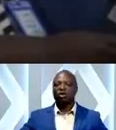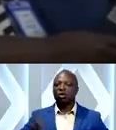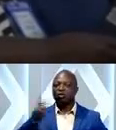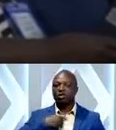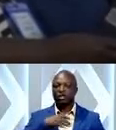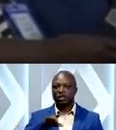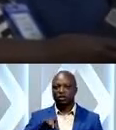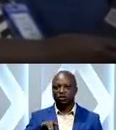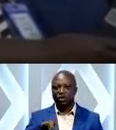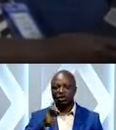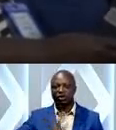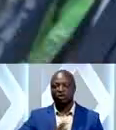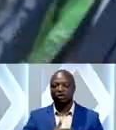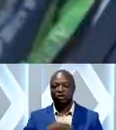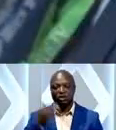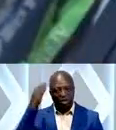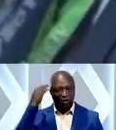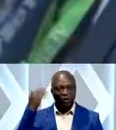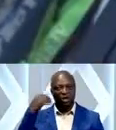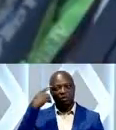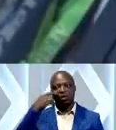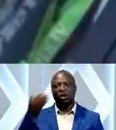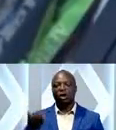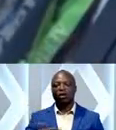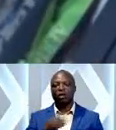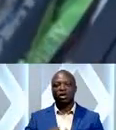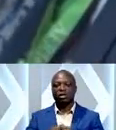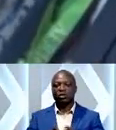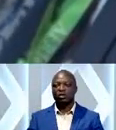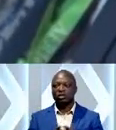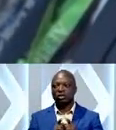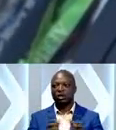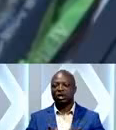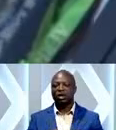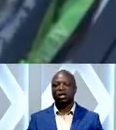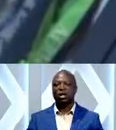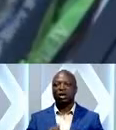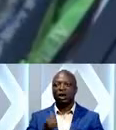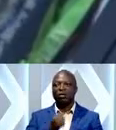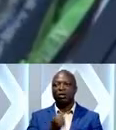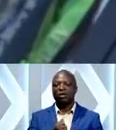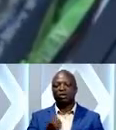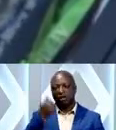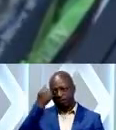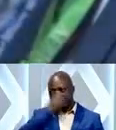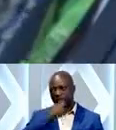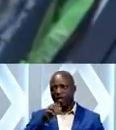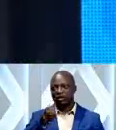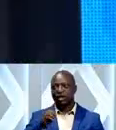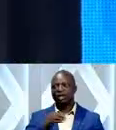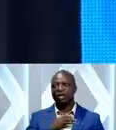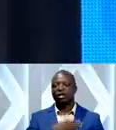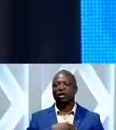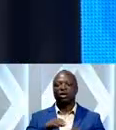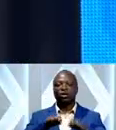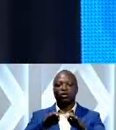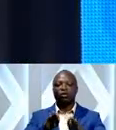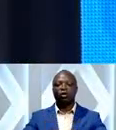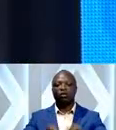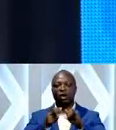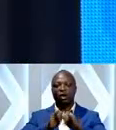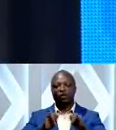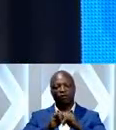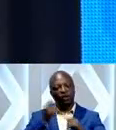choisi notre capitale pour accueillir l'Assemblée générale annuelle d'Africa 50 et le Forum Infra for